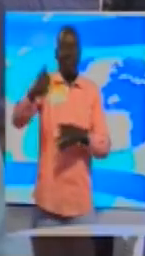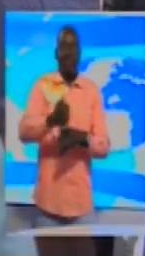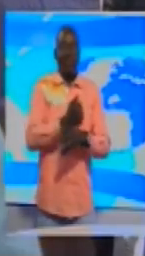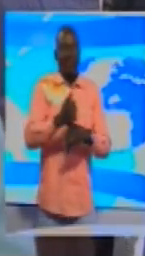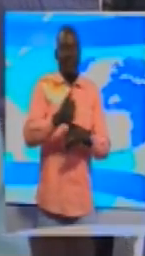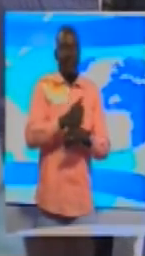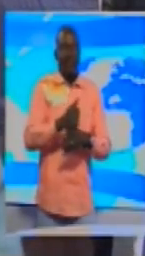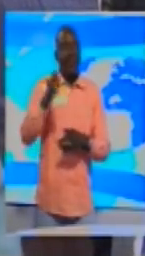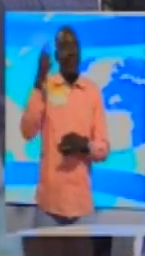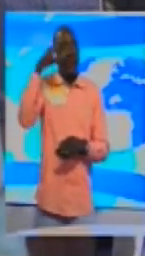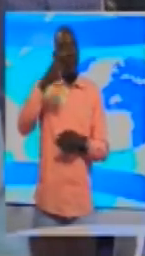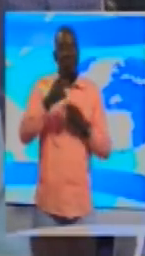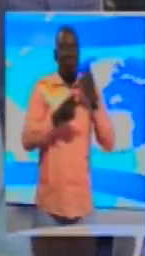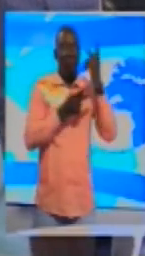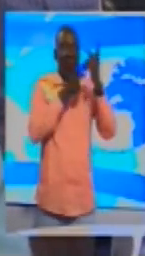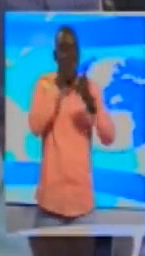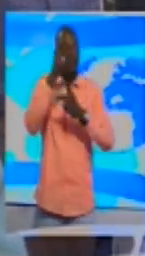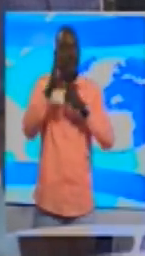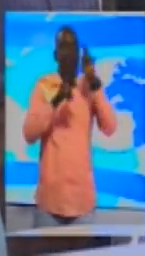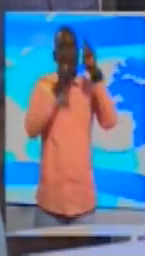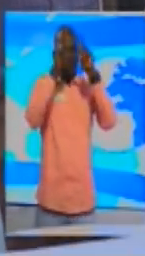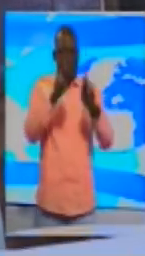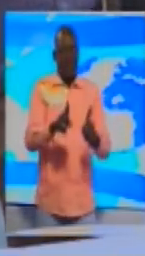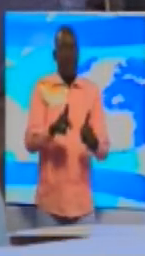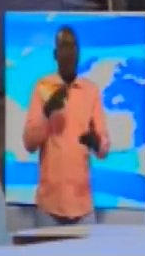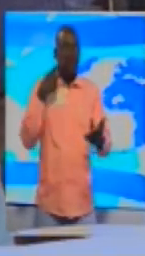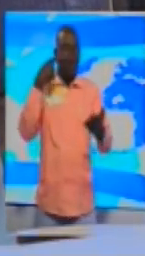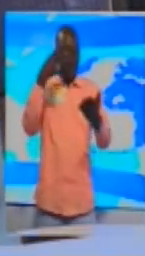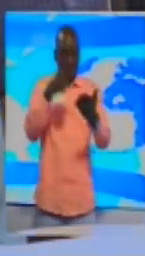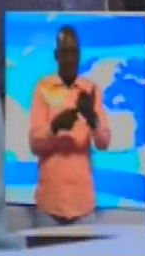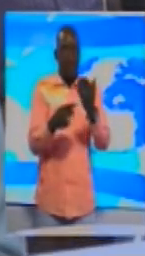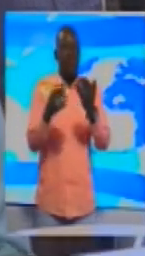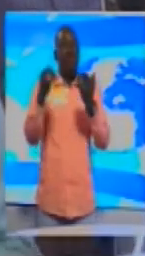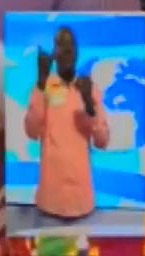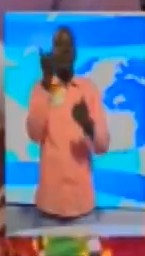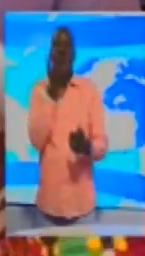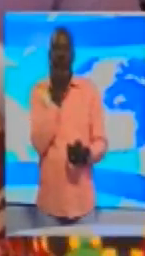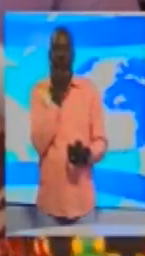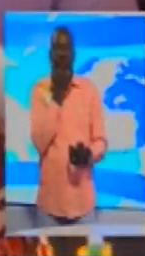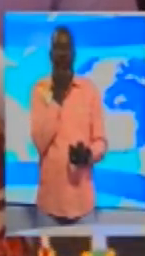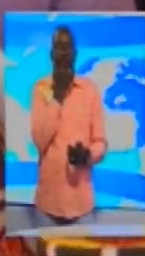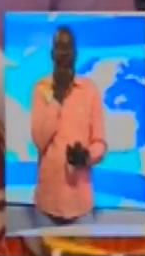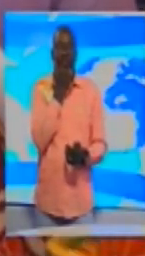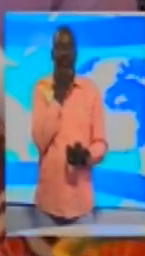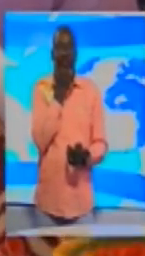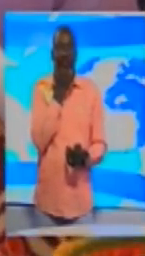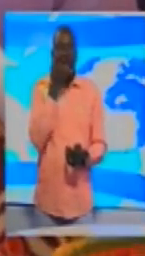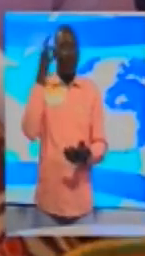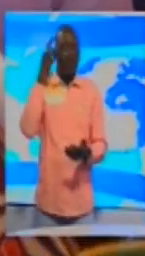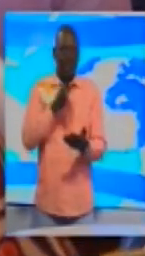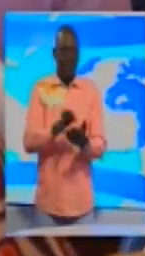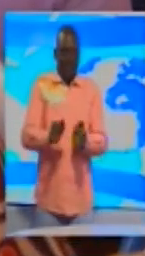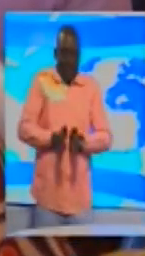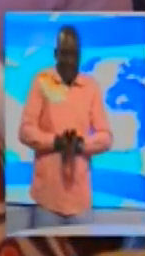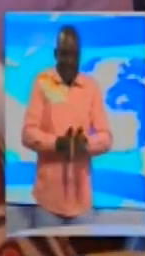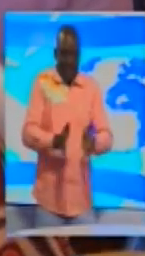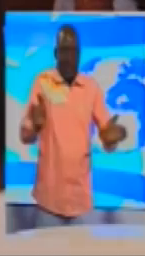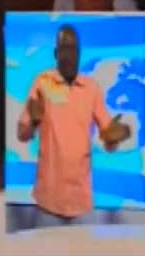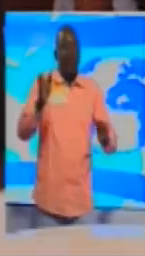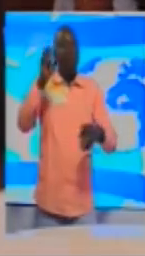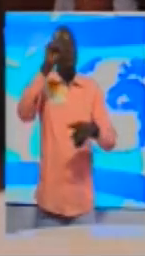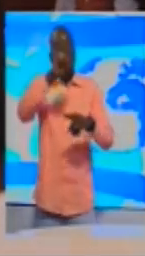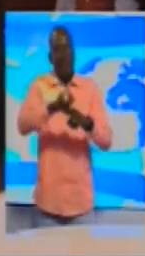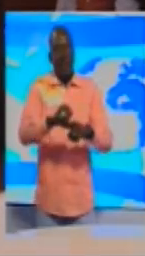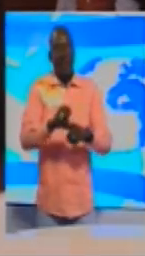et la brigade de veille citoyenne et de contrôle antifraude dénommée BVCAF. Le secrétaire général du Sinat